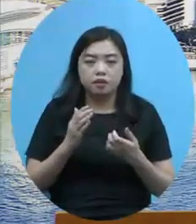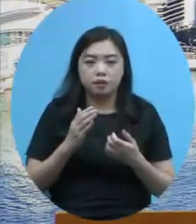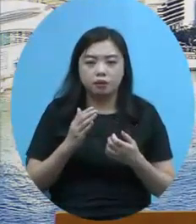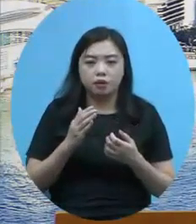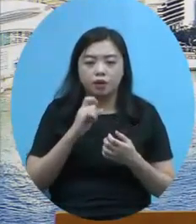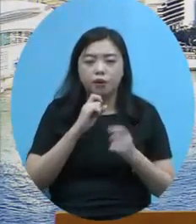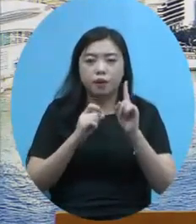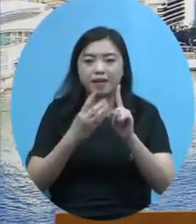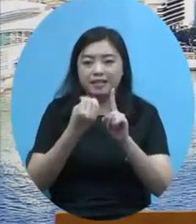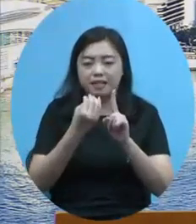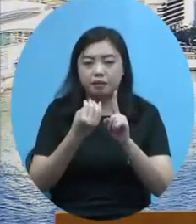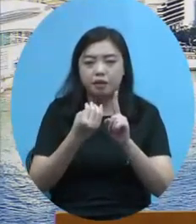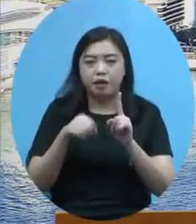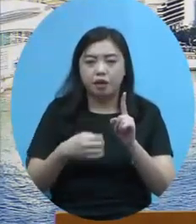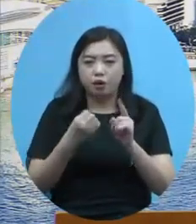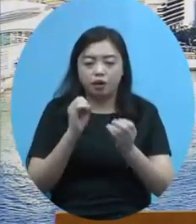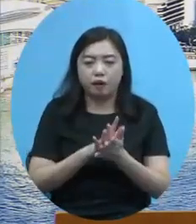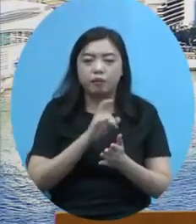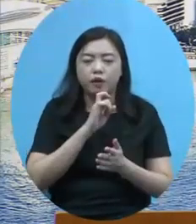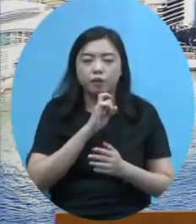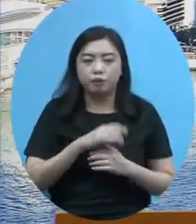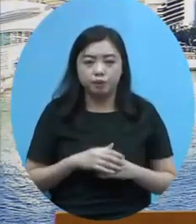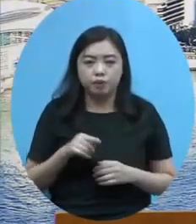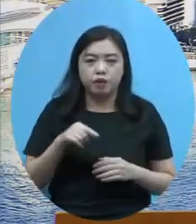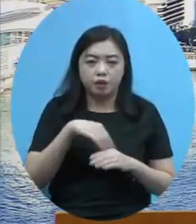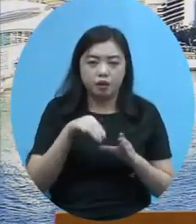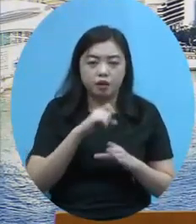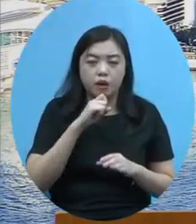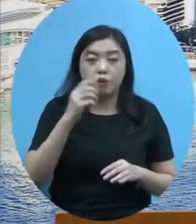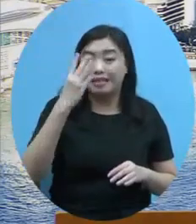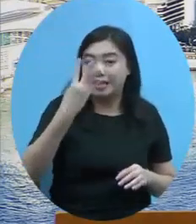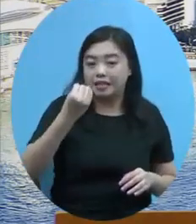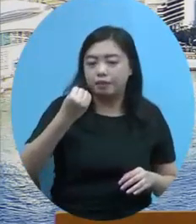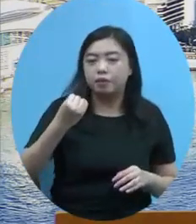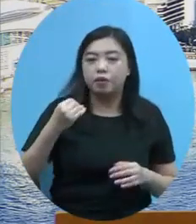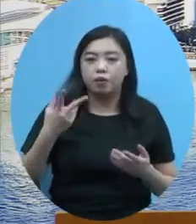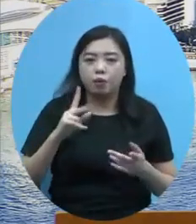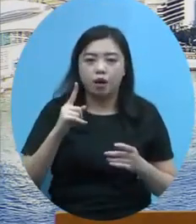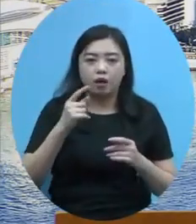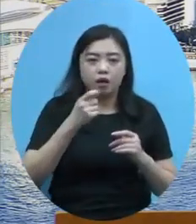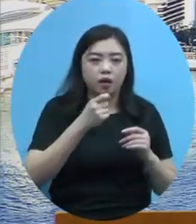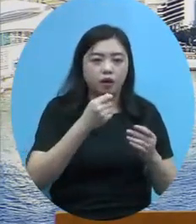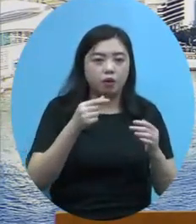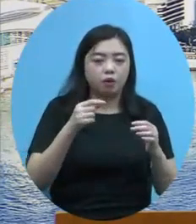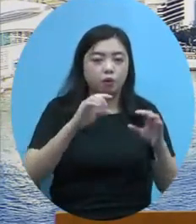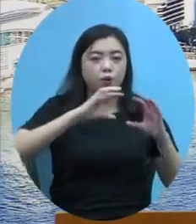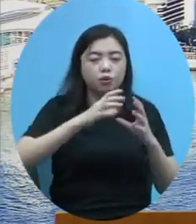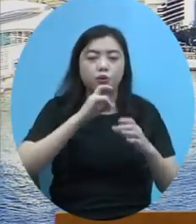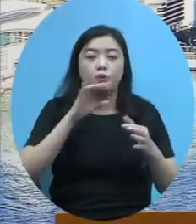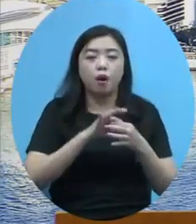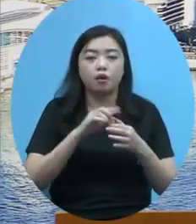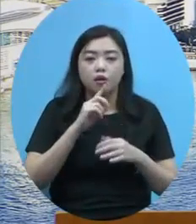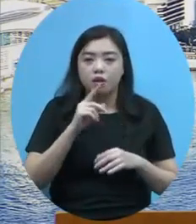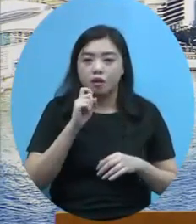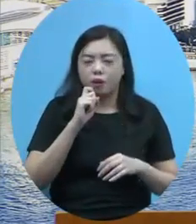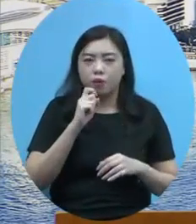到有140宗嘅本地感染嘅個案，咁當中有大概40宗咧係同麥當勞群組有關啦，咁另外有